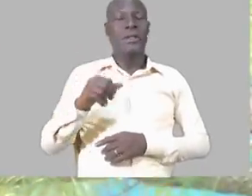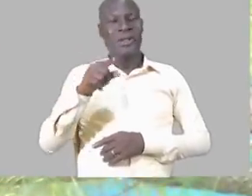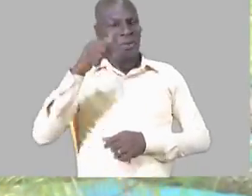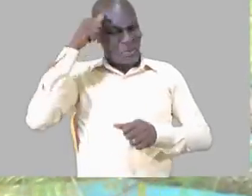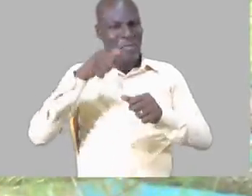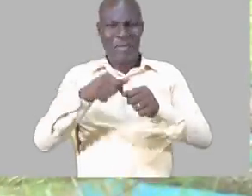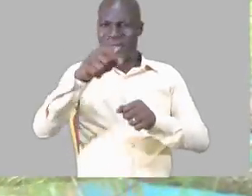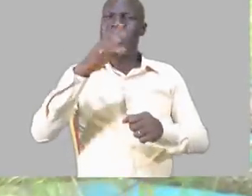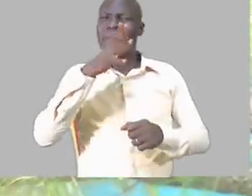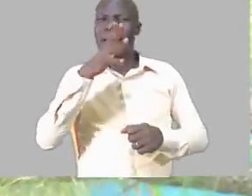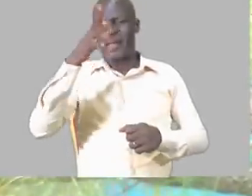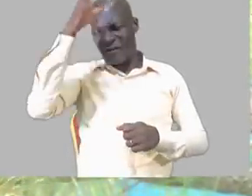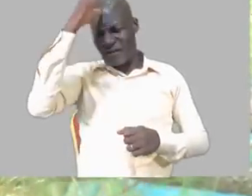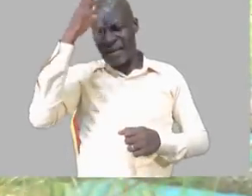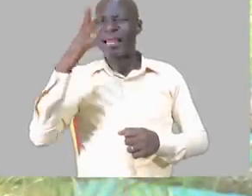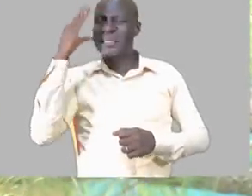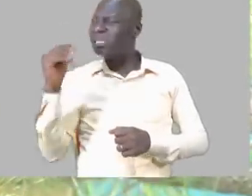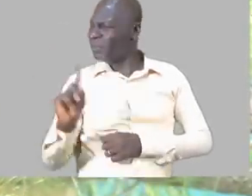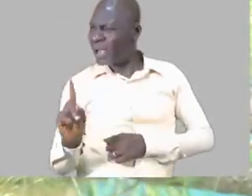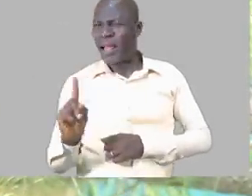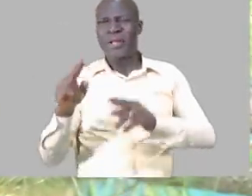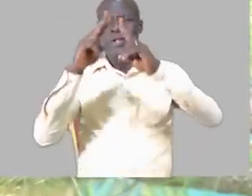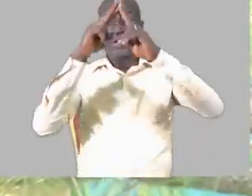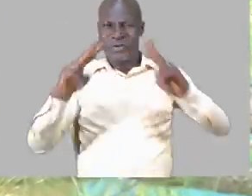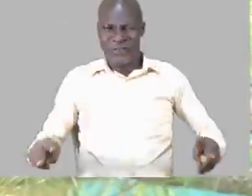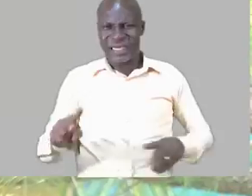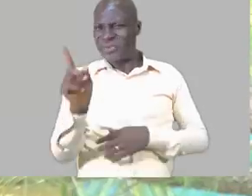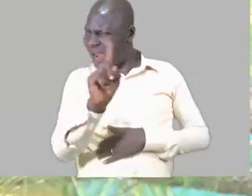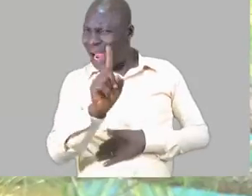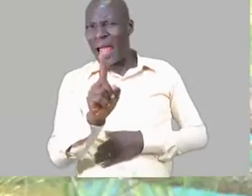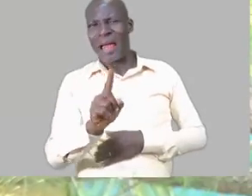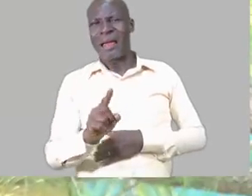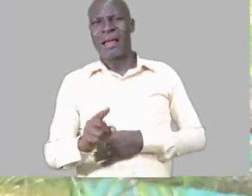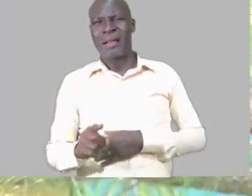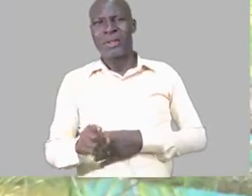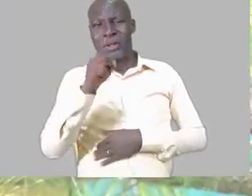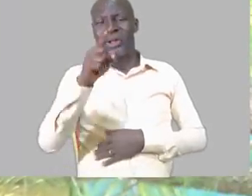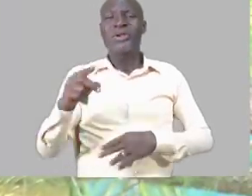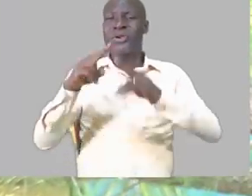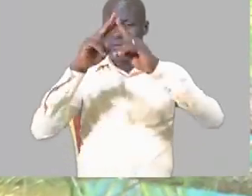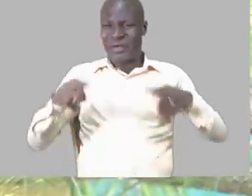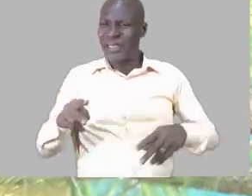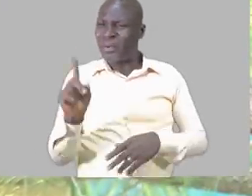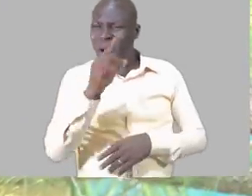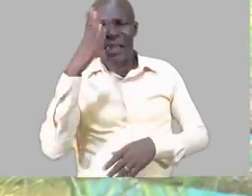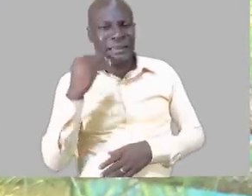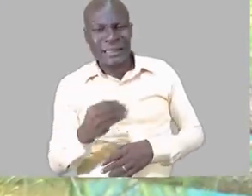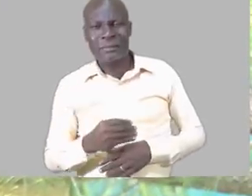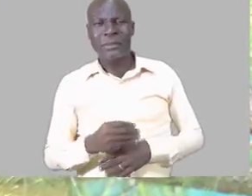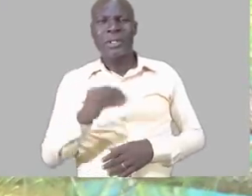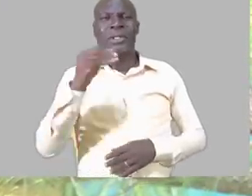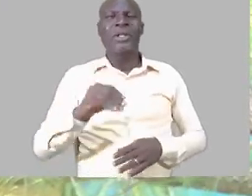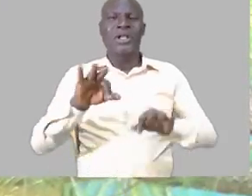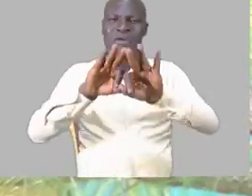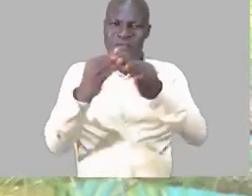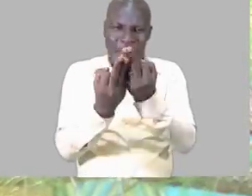pe iPhone Pro Max asade me kura wo ankasa bisa wo wo ko kuro mo hwa baabia wo da hwa wo